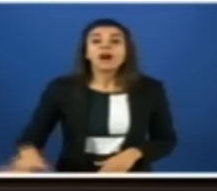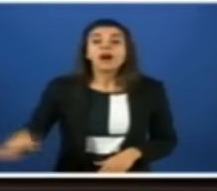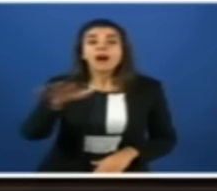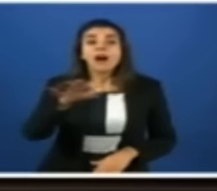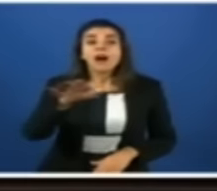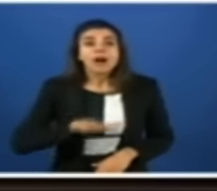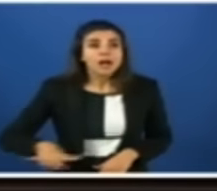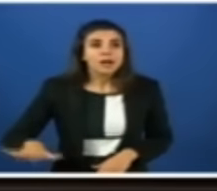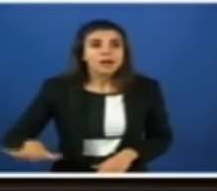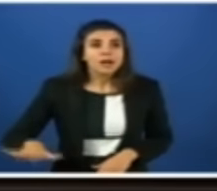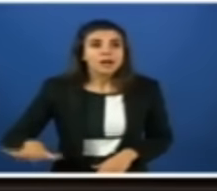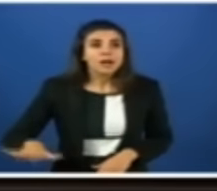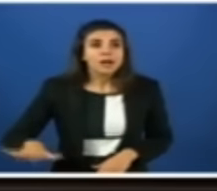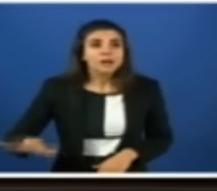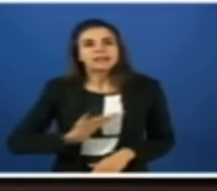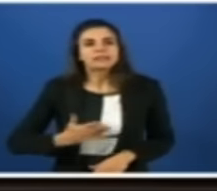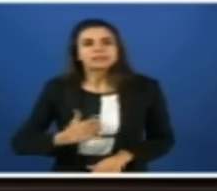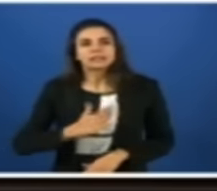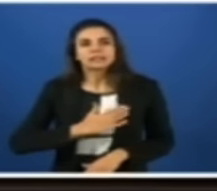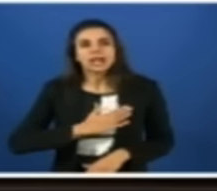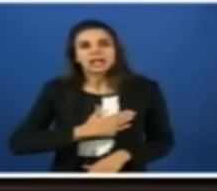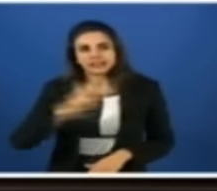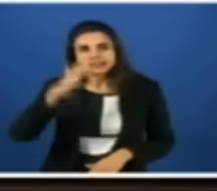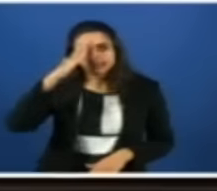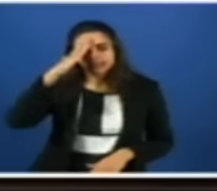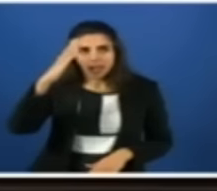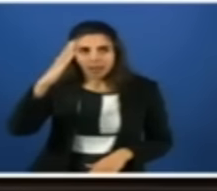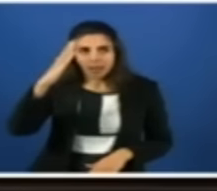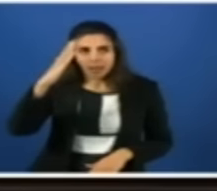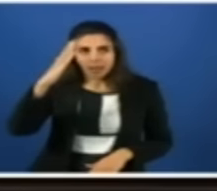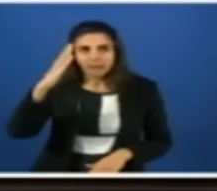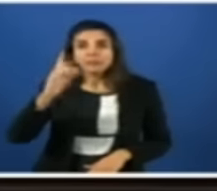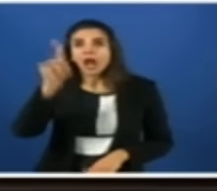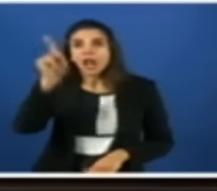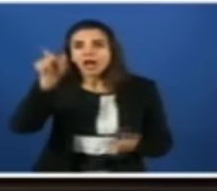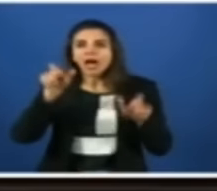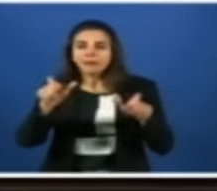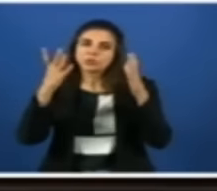Hepinizi sevgiyle, saygıyla selamlıyorum.